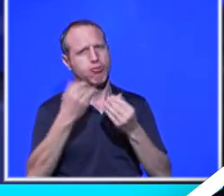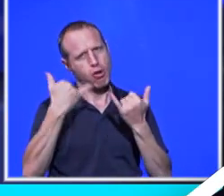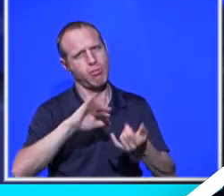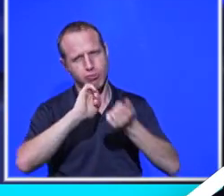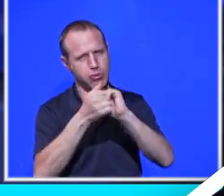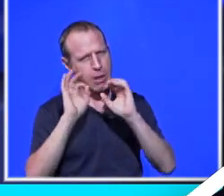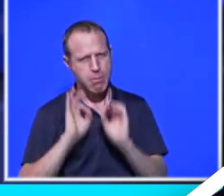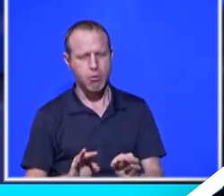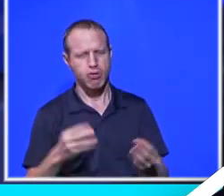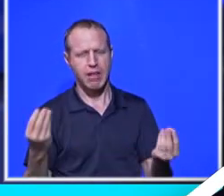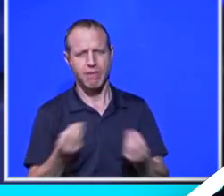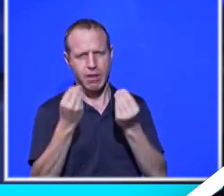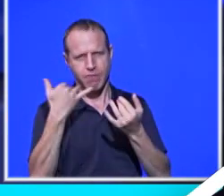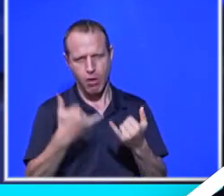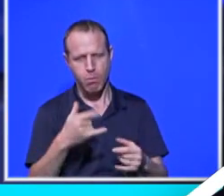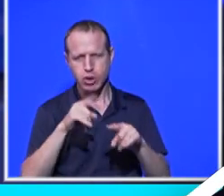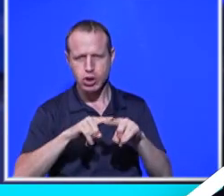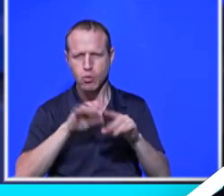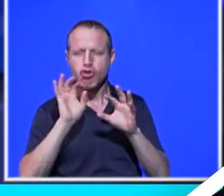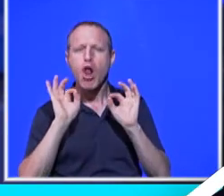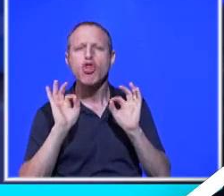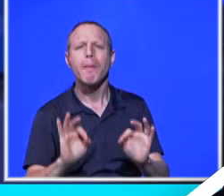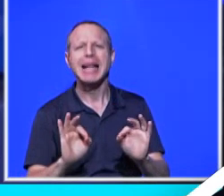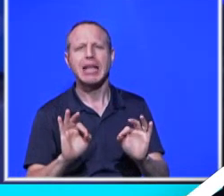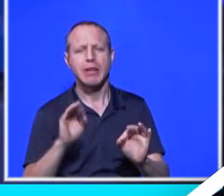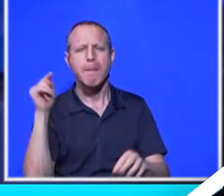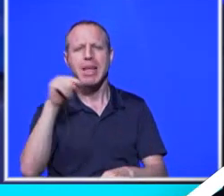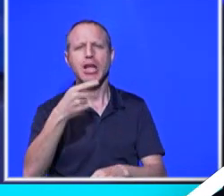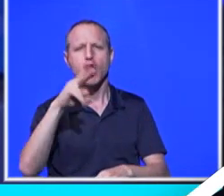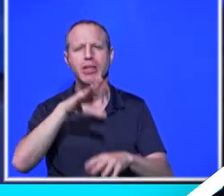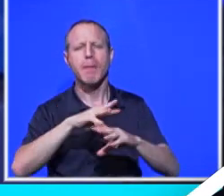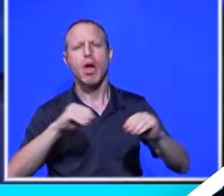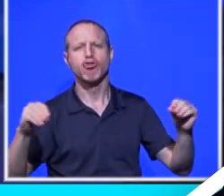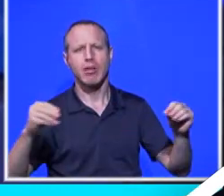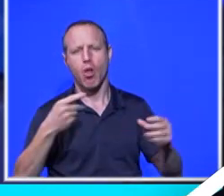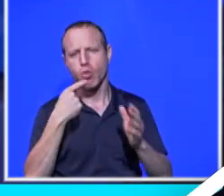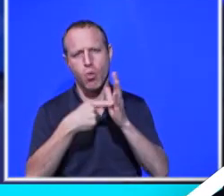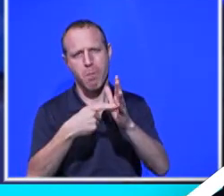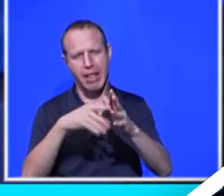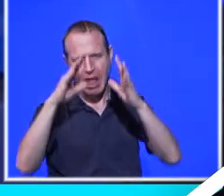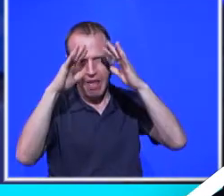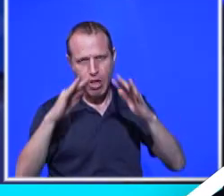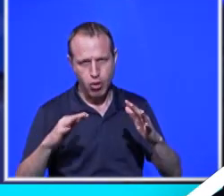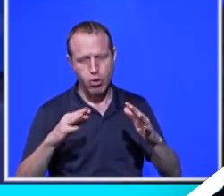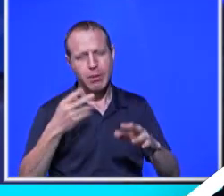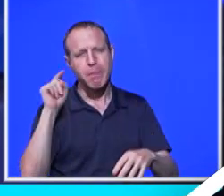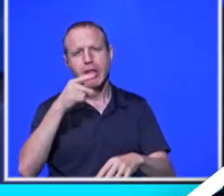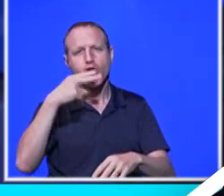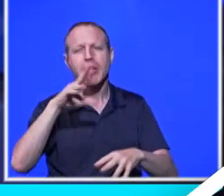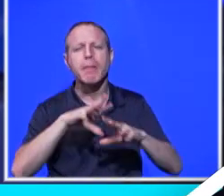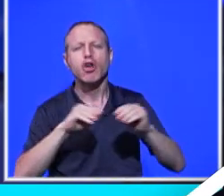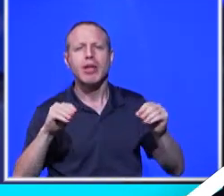פני הדברים, והיום סוג של הנורמליזציה כבר מגיע יותר מהשטח, לדוגמת לבנון, מגיע יותר מהשטח מאשר